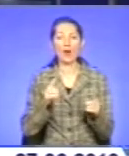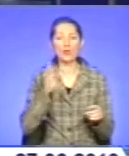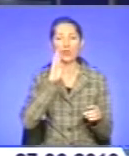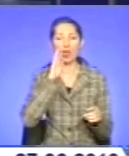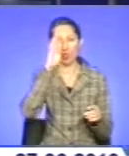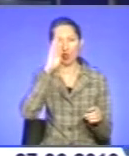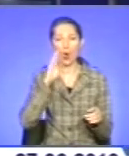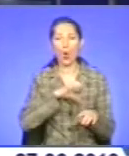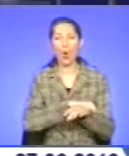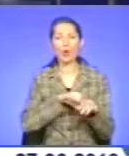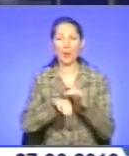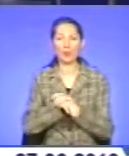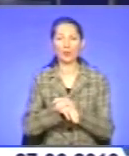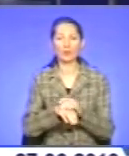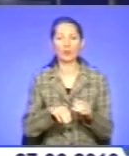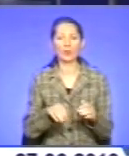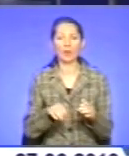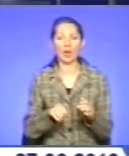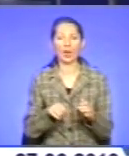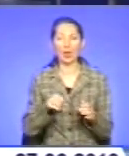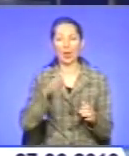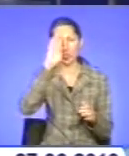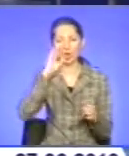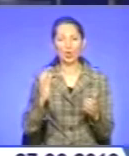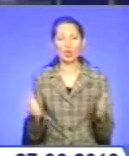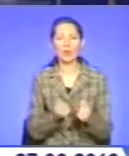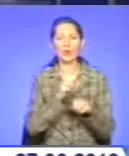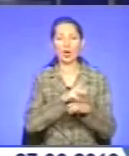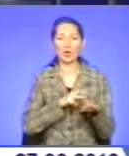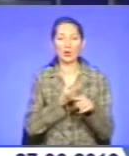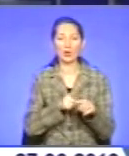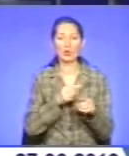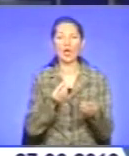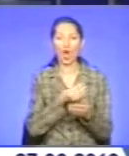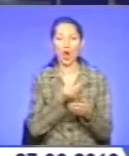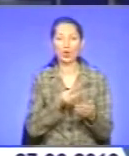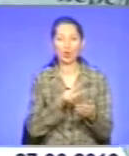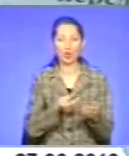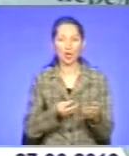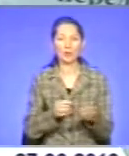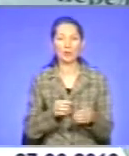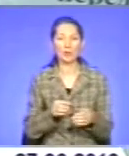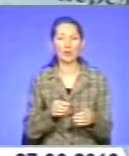спіймали правоохоронці. Про це сюжет сектору зв'язків з громадськістю у МВС України в області.